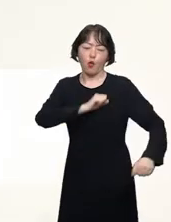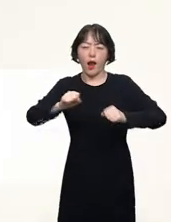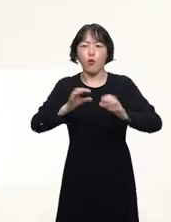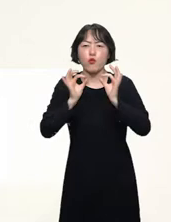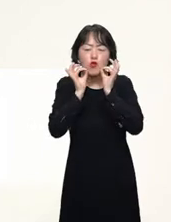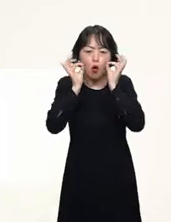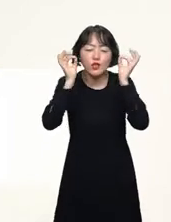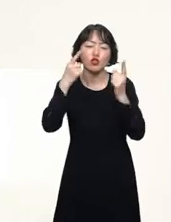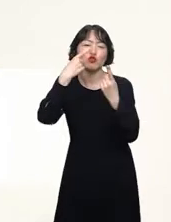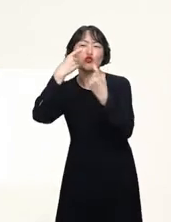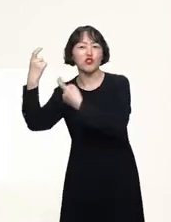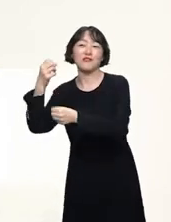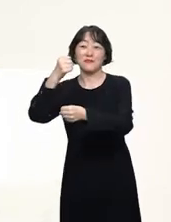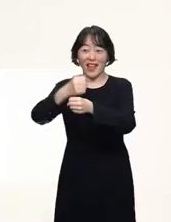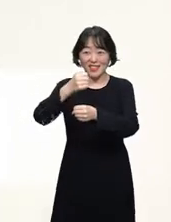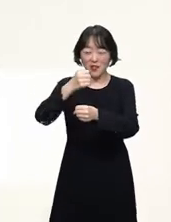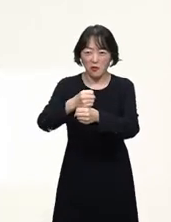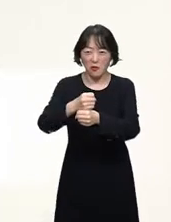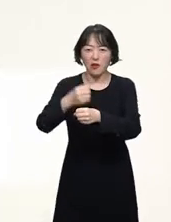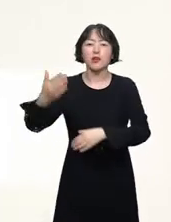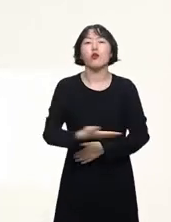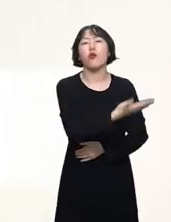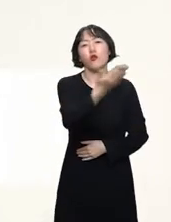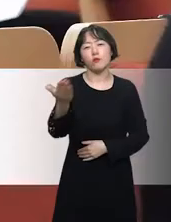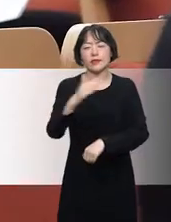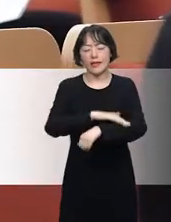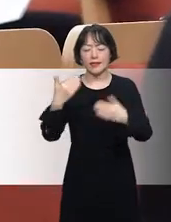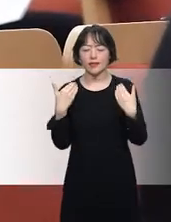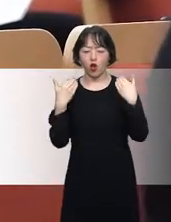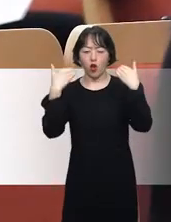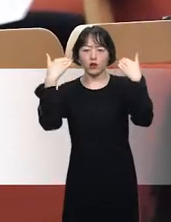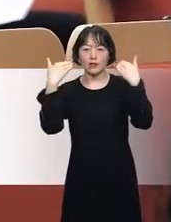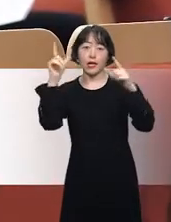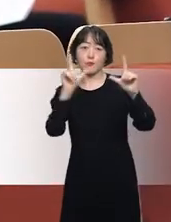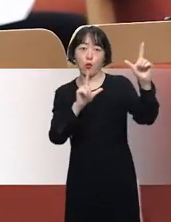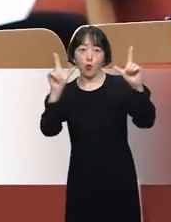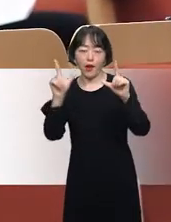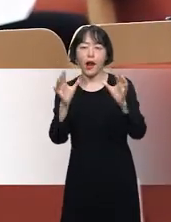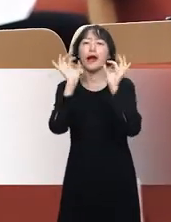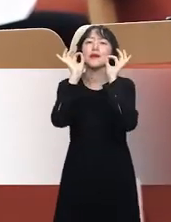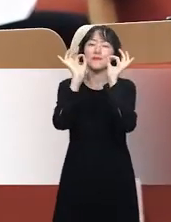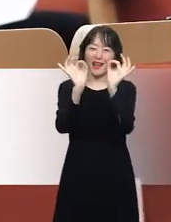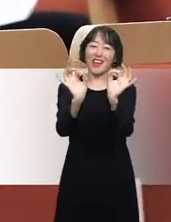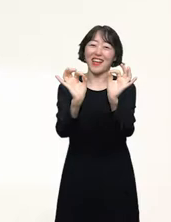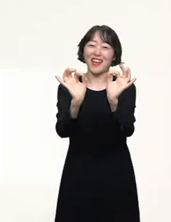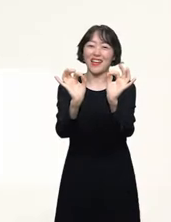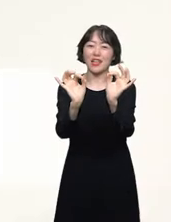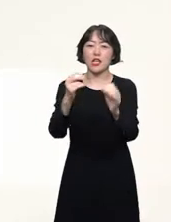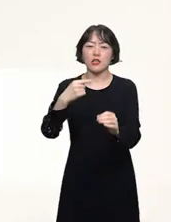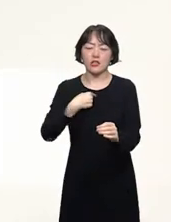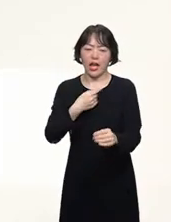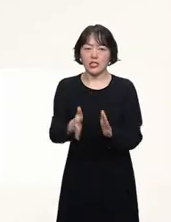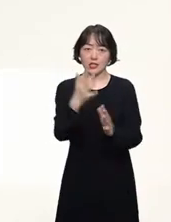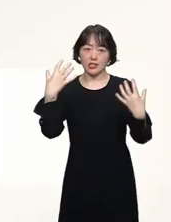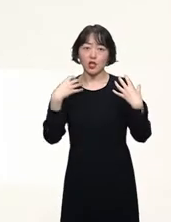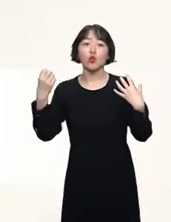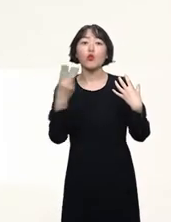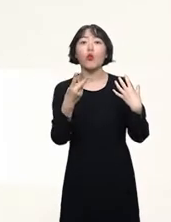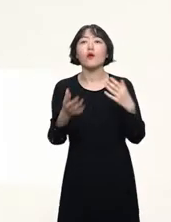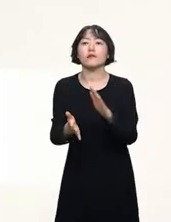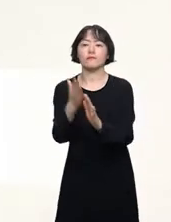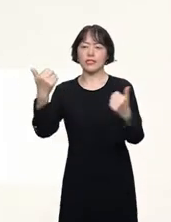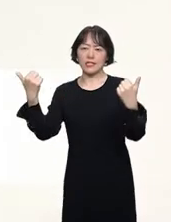그 추억 속에서 여러분들이 성장해 나가는 모습을 지켜보면서 열렬하게 시에서도 의회에서도 또